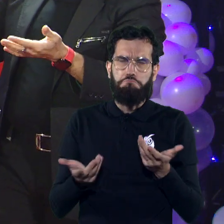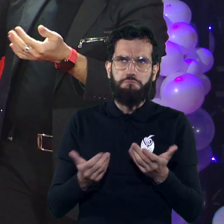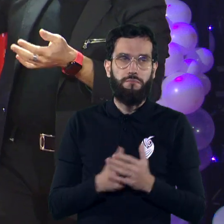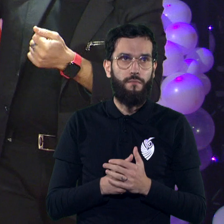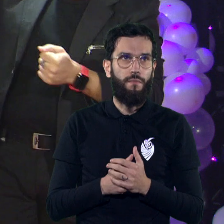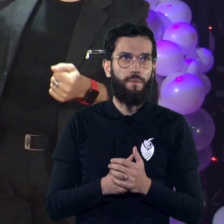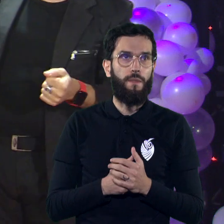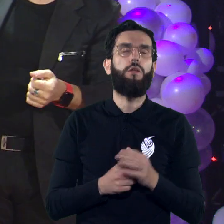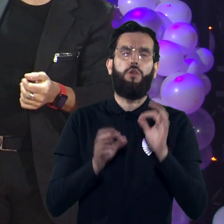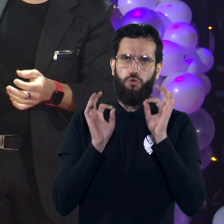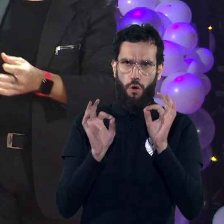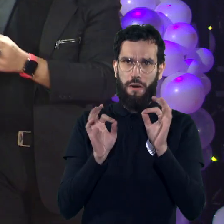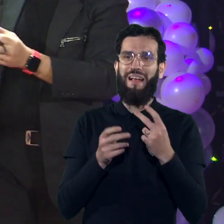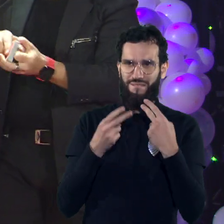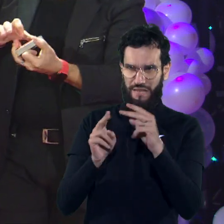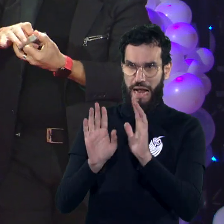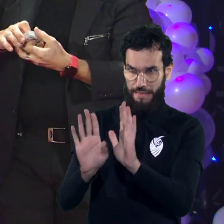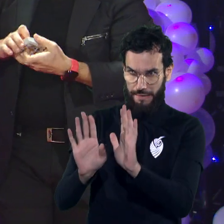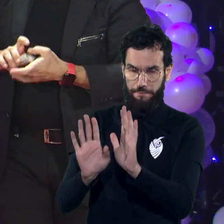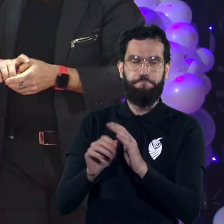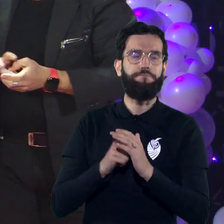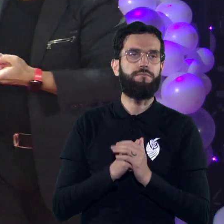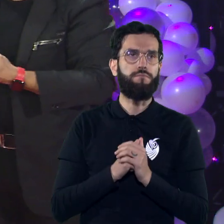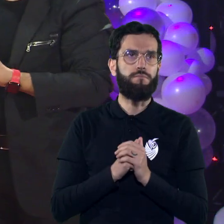OK, ja ti tie karty vrátim a...